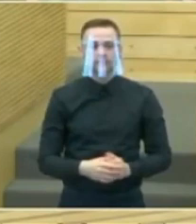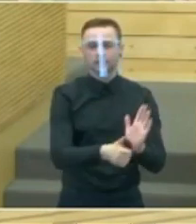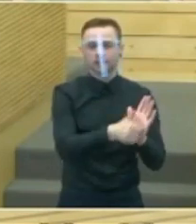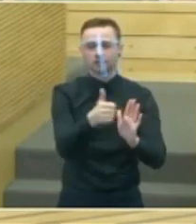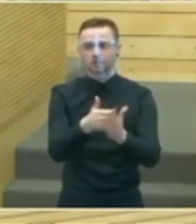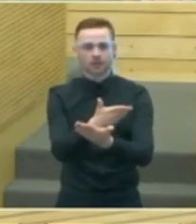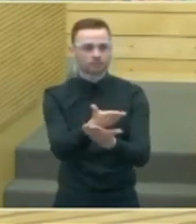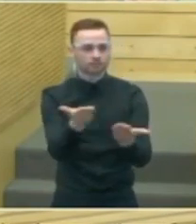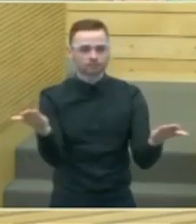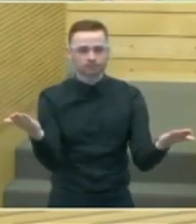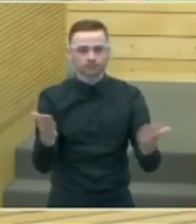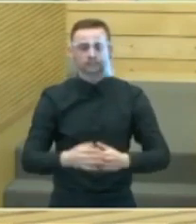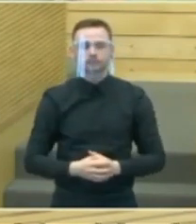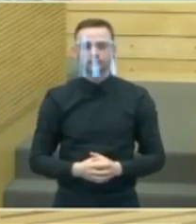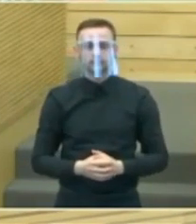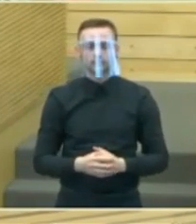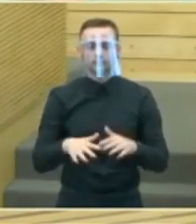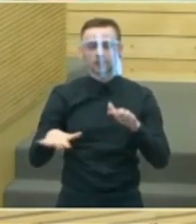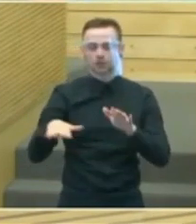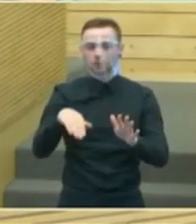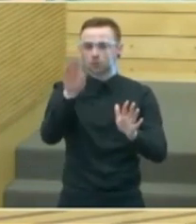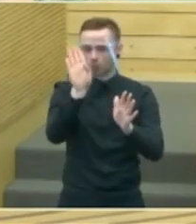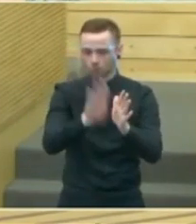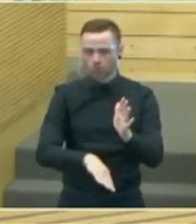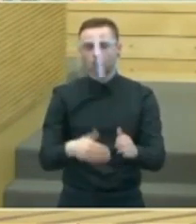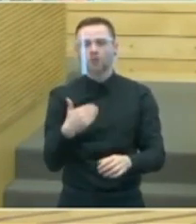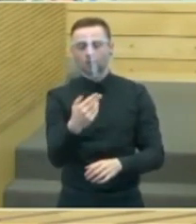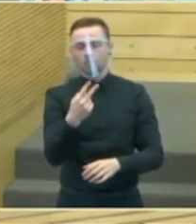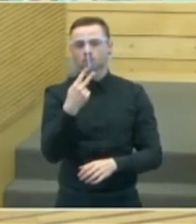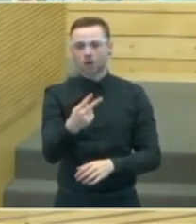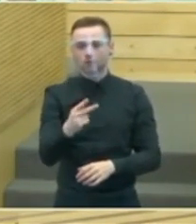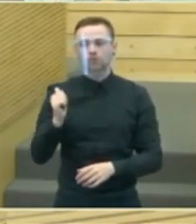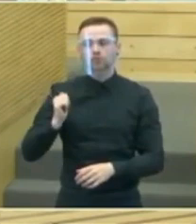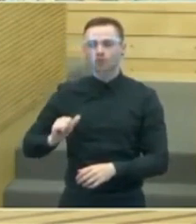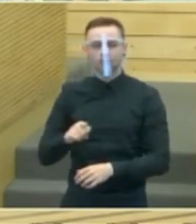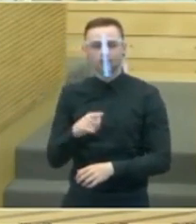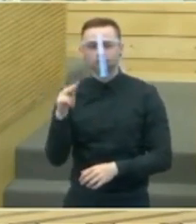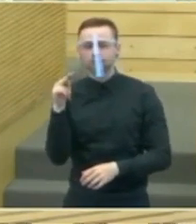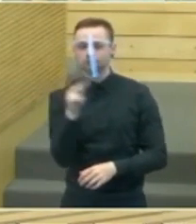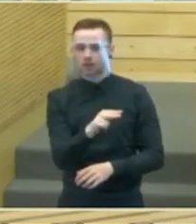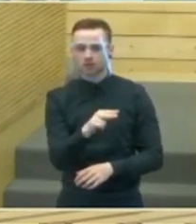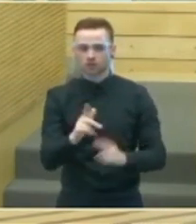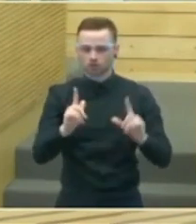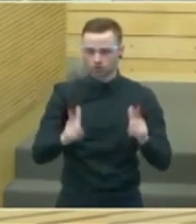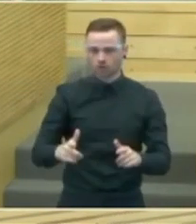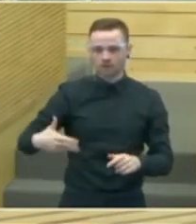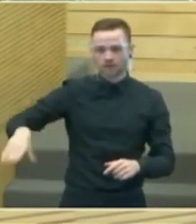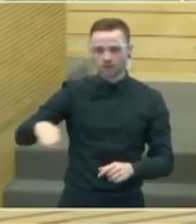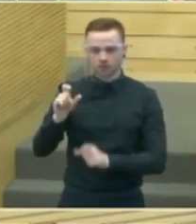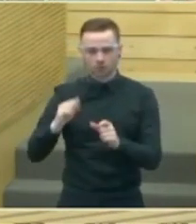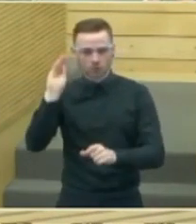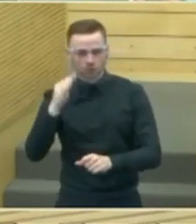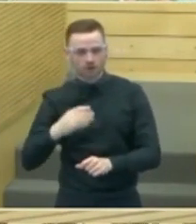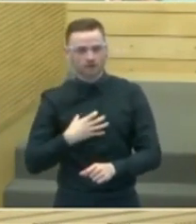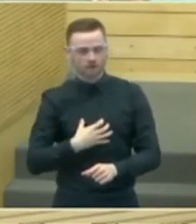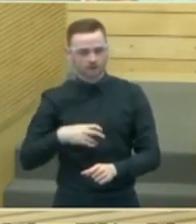Gerbiamieji, kritinės situacijos yra išmėginimas, kai žmonės pamato, kiek jie rūpi valstybei,